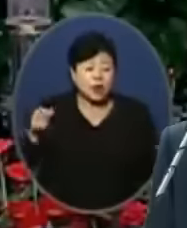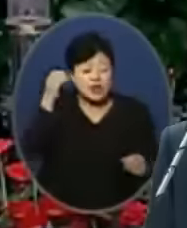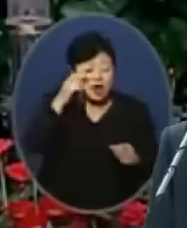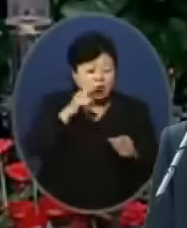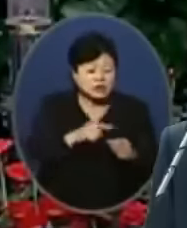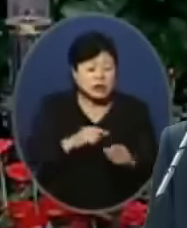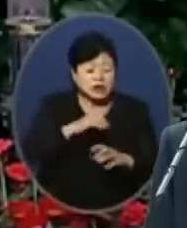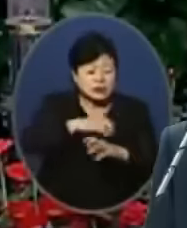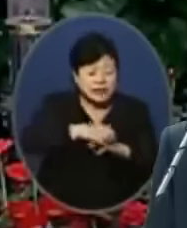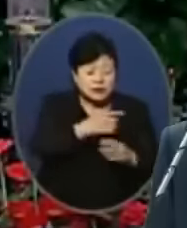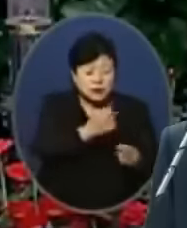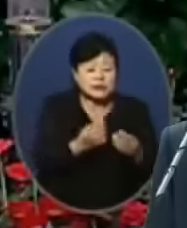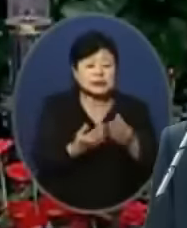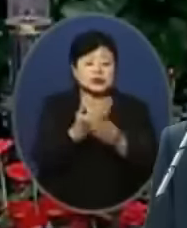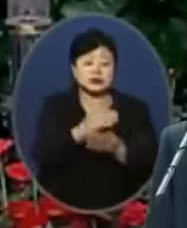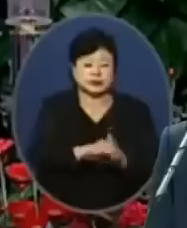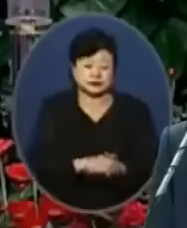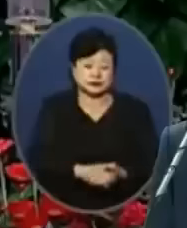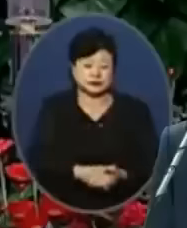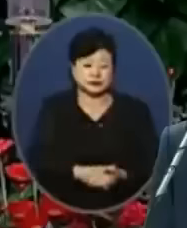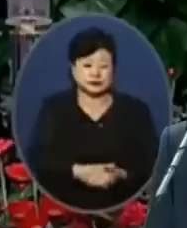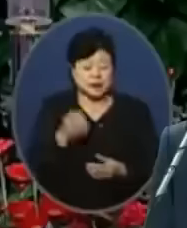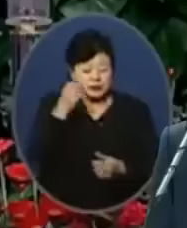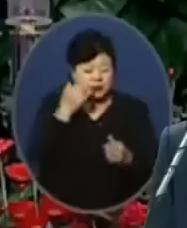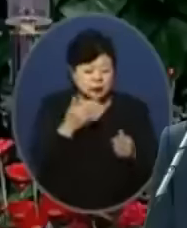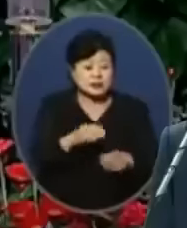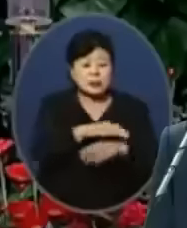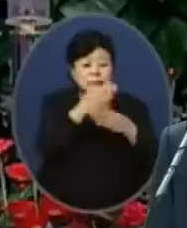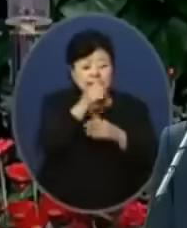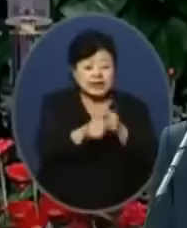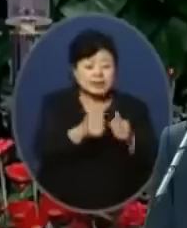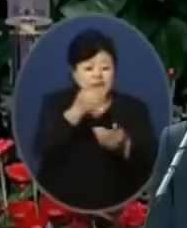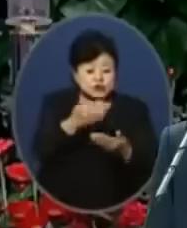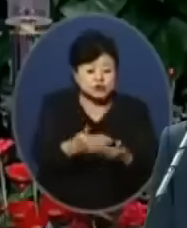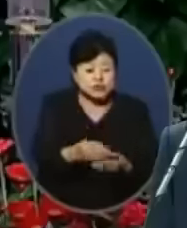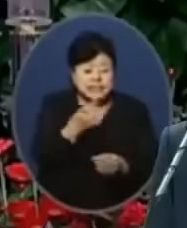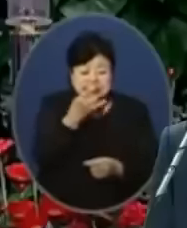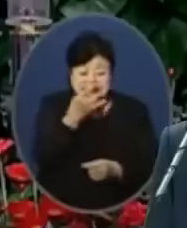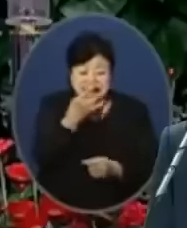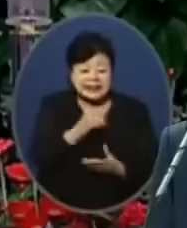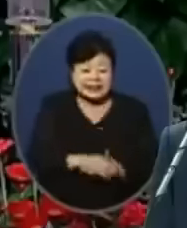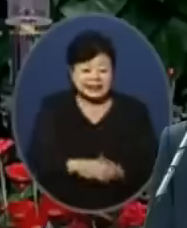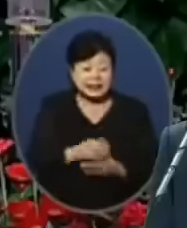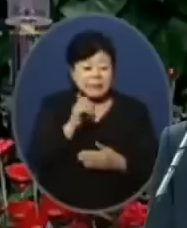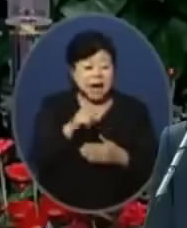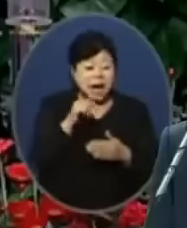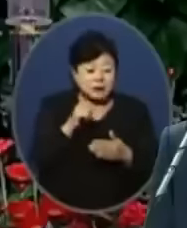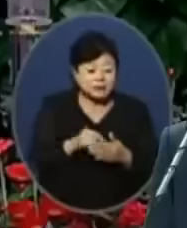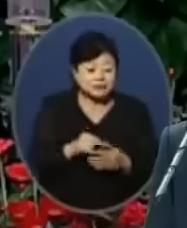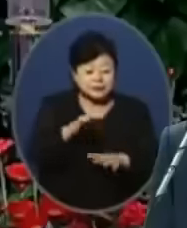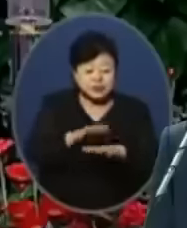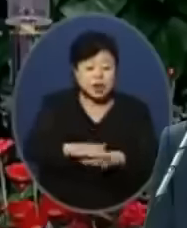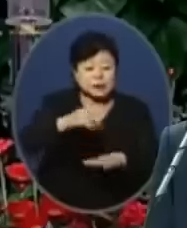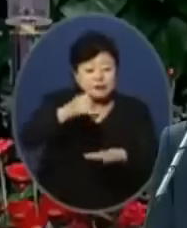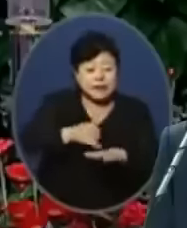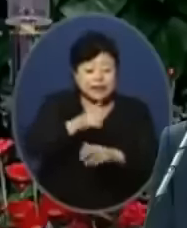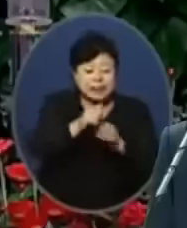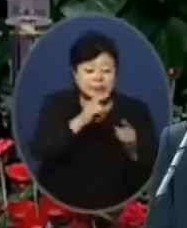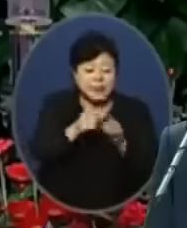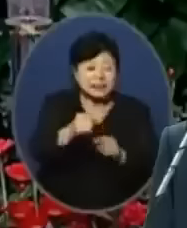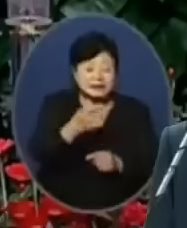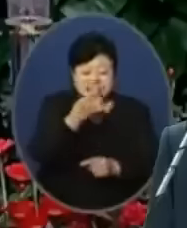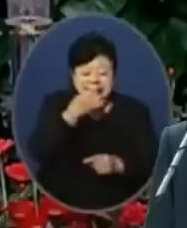영적 세계에서도 똑같이 이루어지는 것입니다. 성경은 모두 다 하나님이 주신 씨앗입니다. 우리 마음이란 텃밭에 하나님의